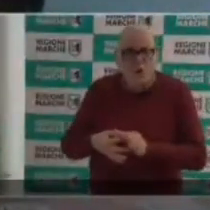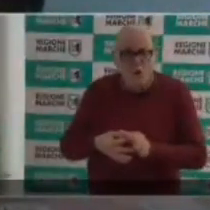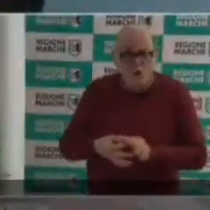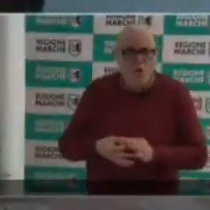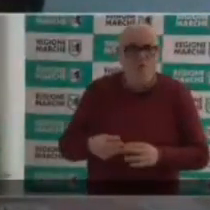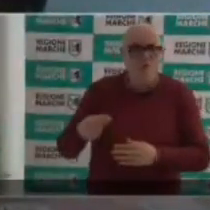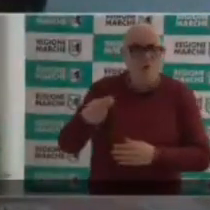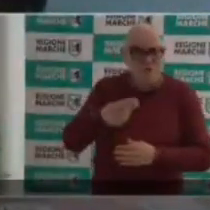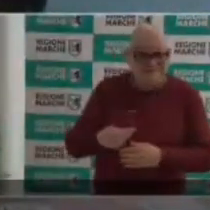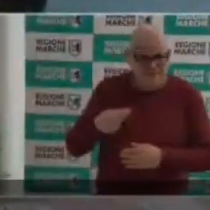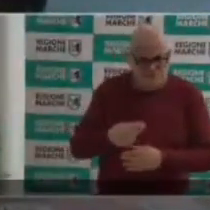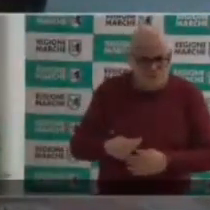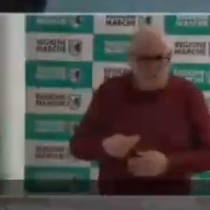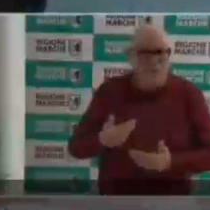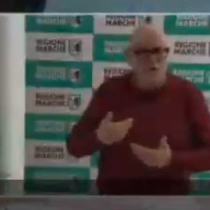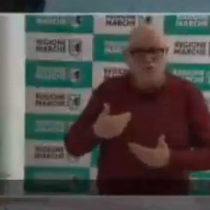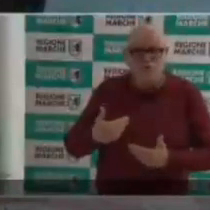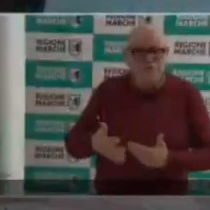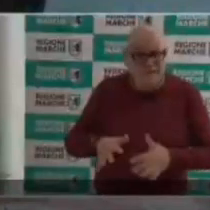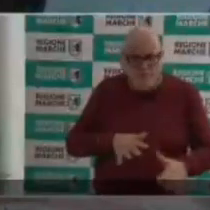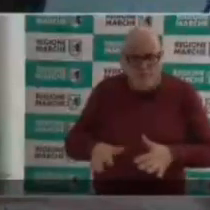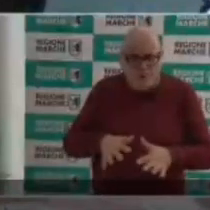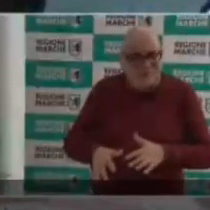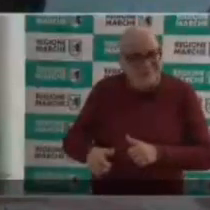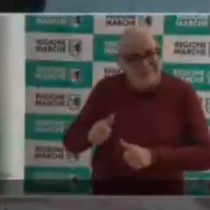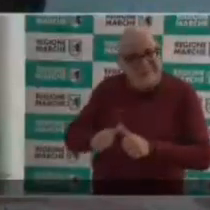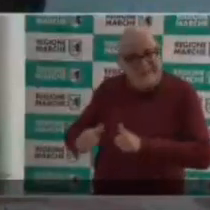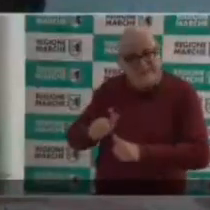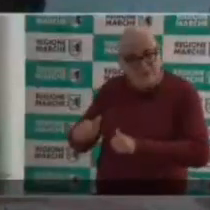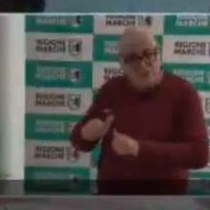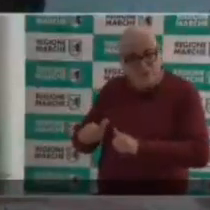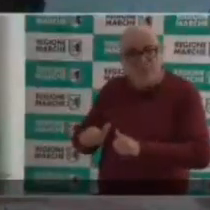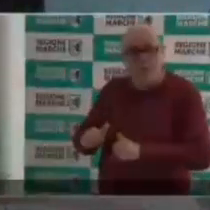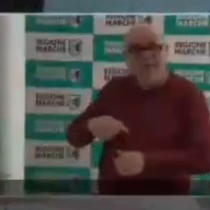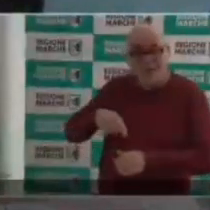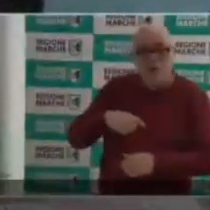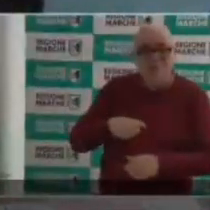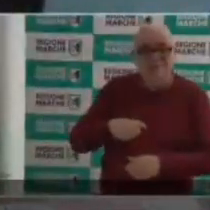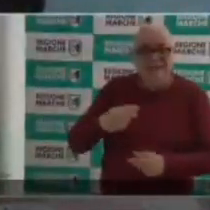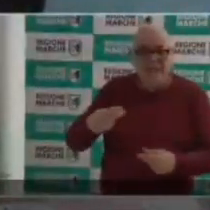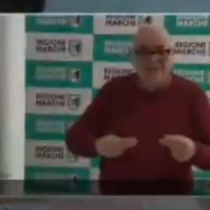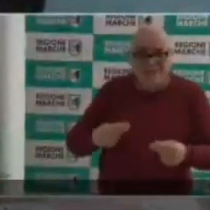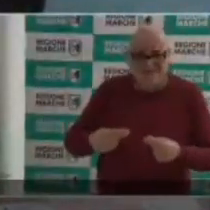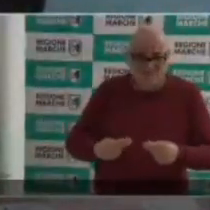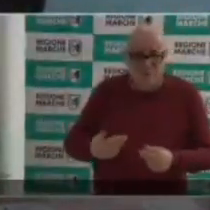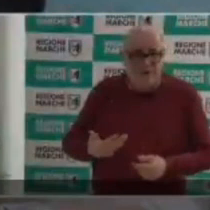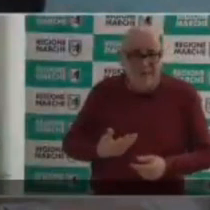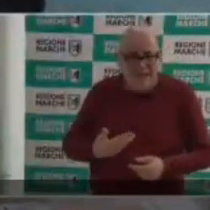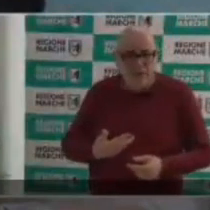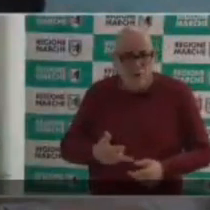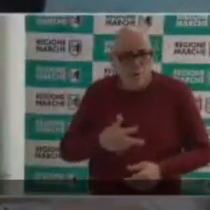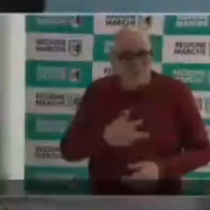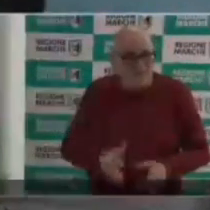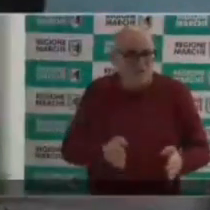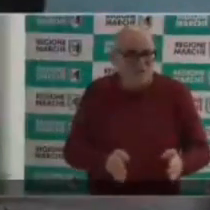con un po' di anticipo, e oggi devo dire che le nostre amministrazioni possono contare su un terzo settore già in qualche